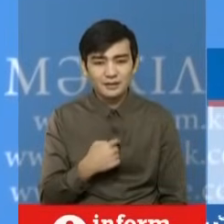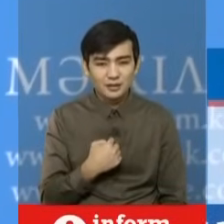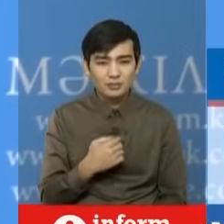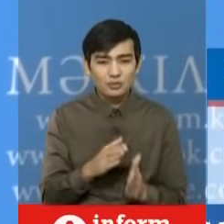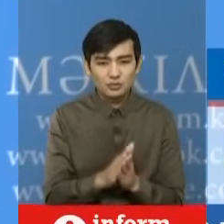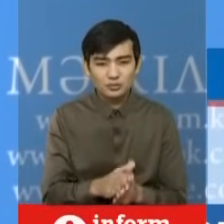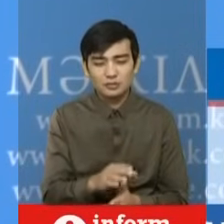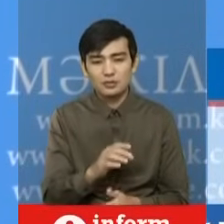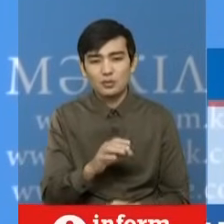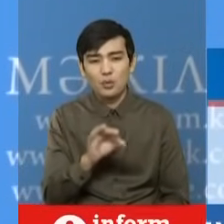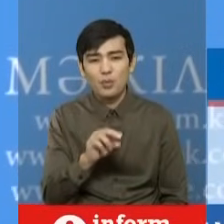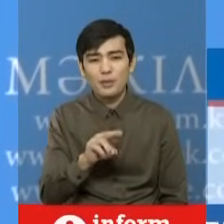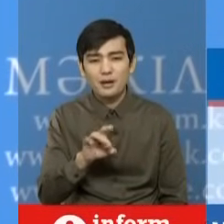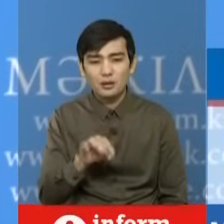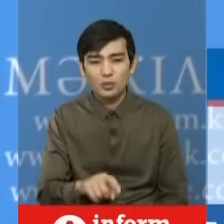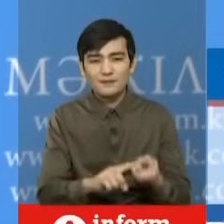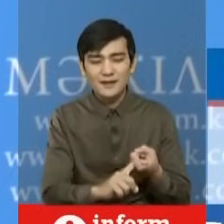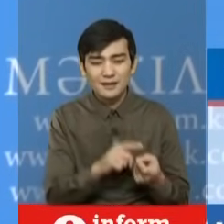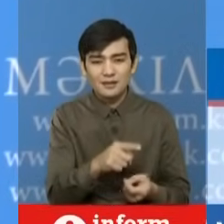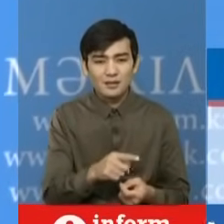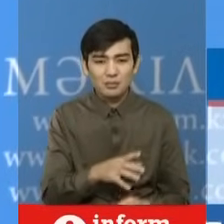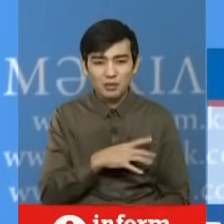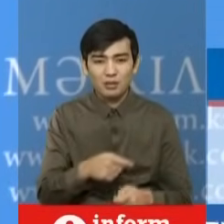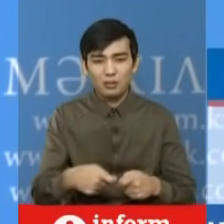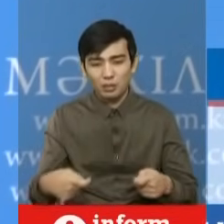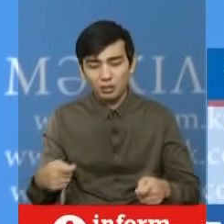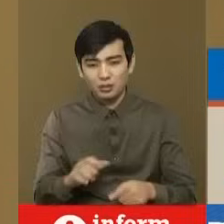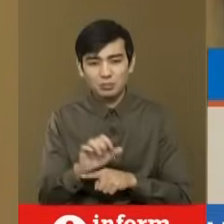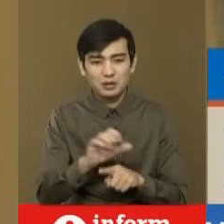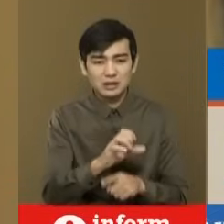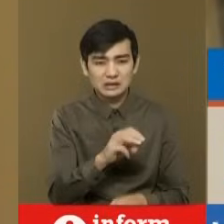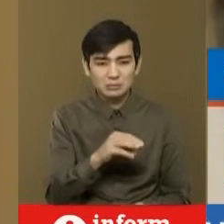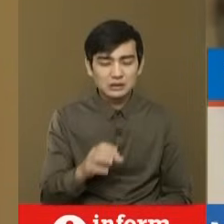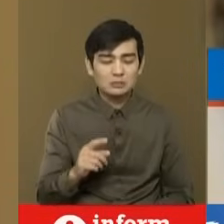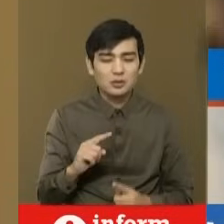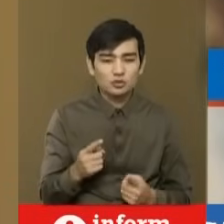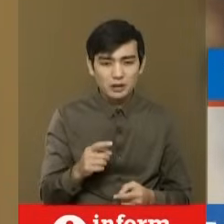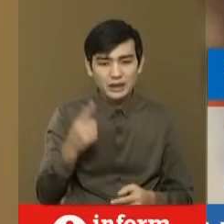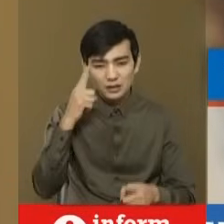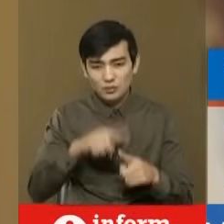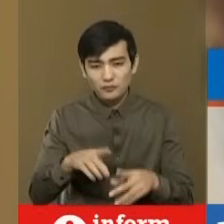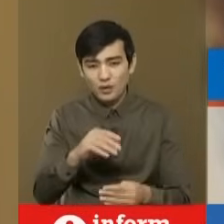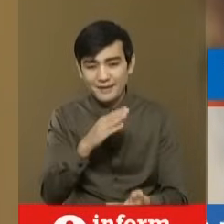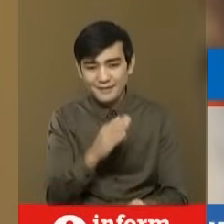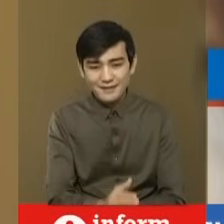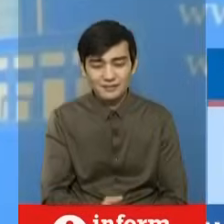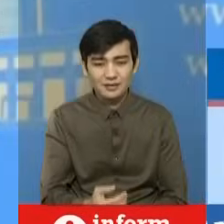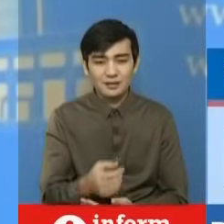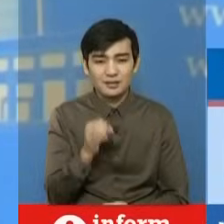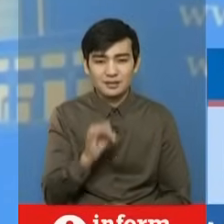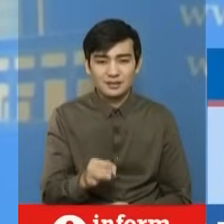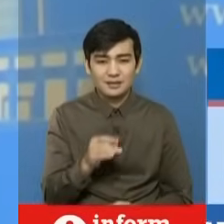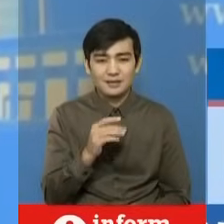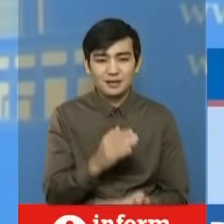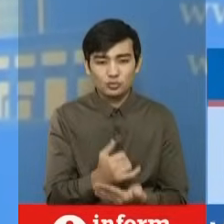операторам связи Почему у них так медленно рас SM технологи есть в ми